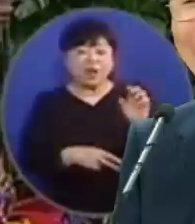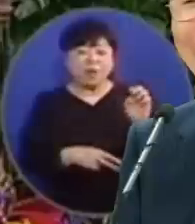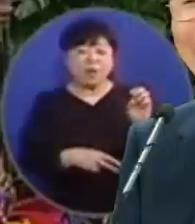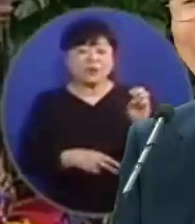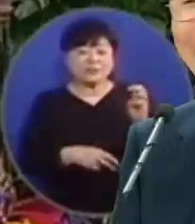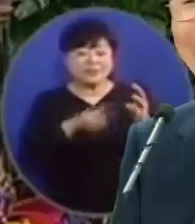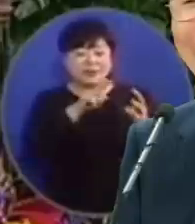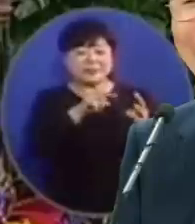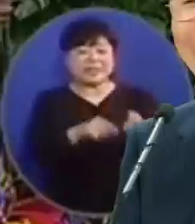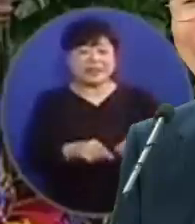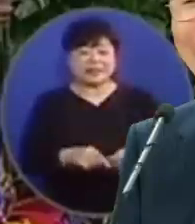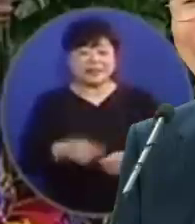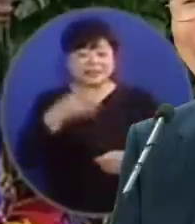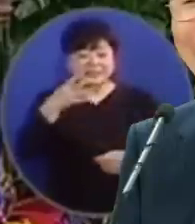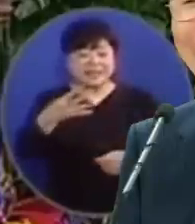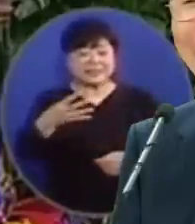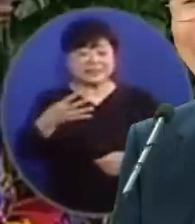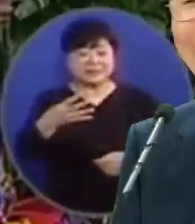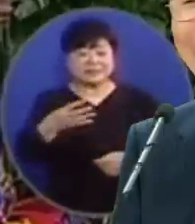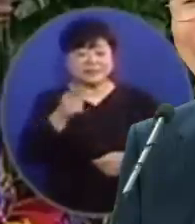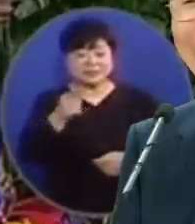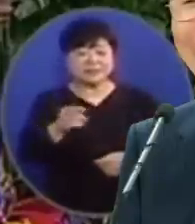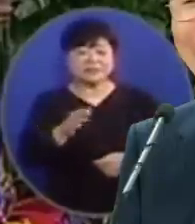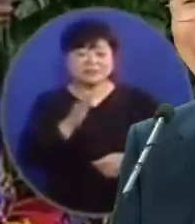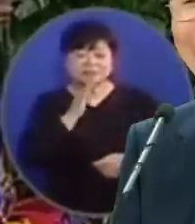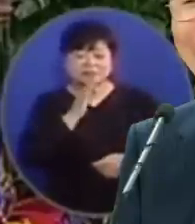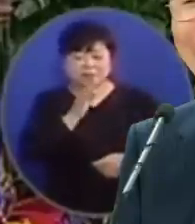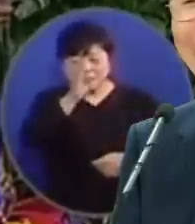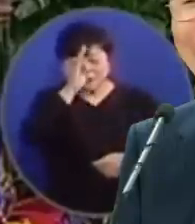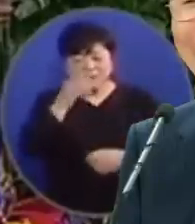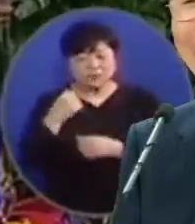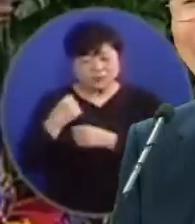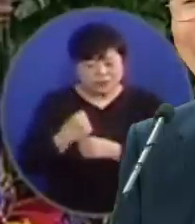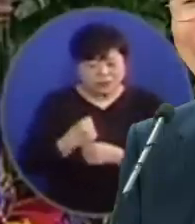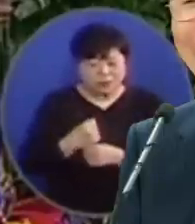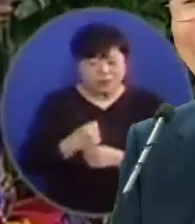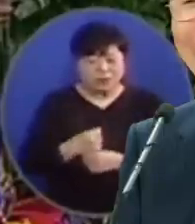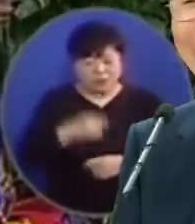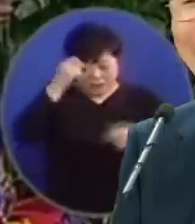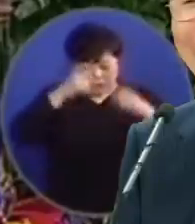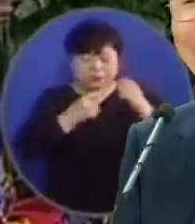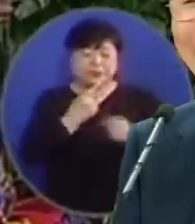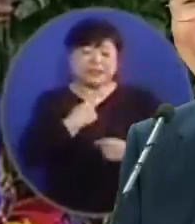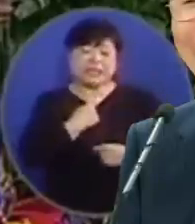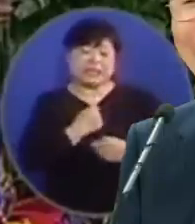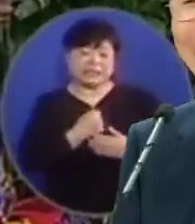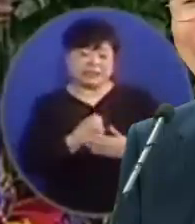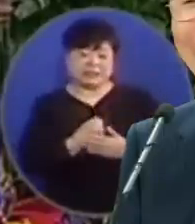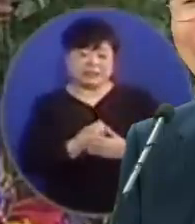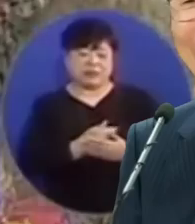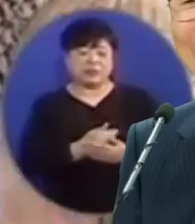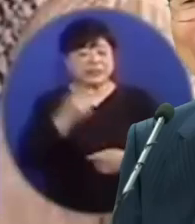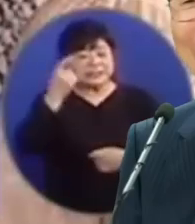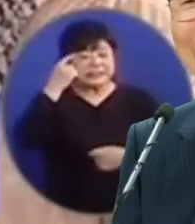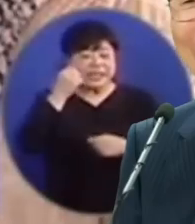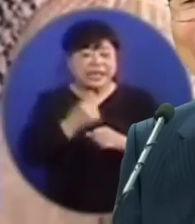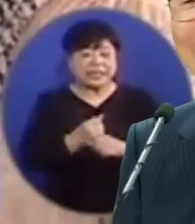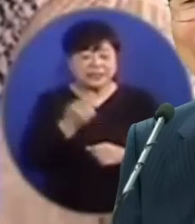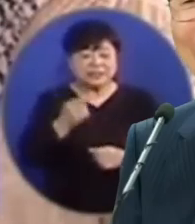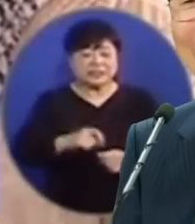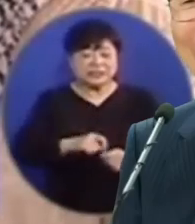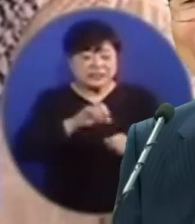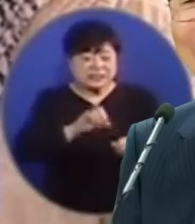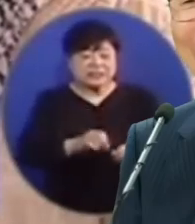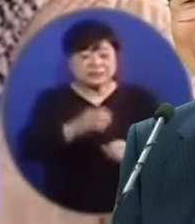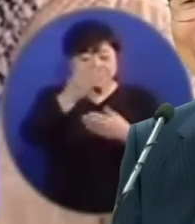6절 우리 다 같이 함께 읽어보십시다. 그는 실로 우리의 질고를 지고 우리의 슬픔을 당하였거늘 우리는